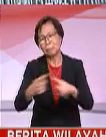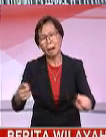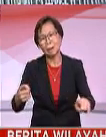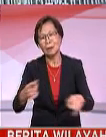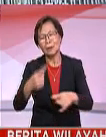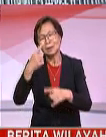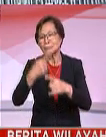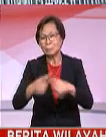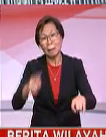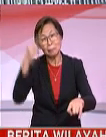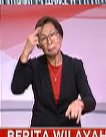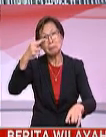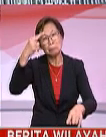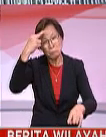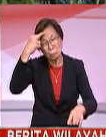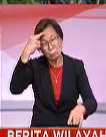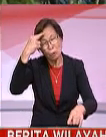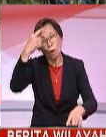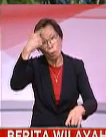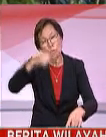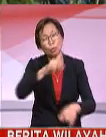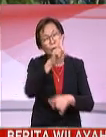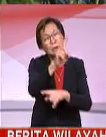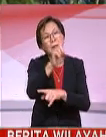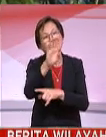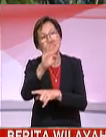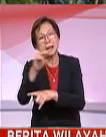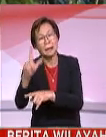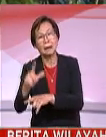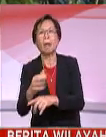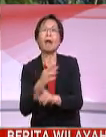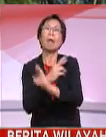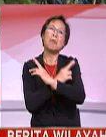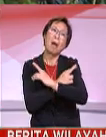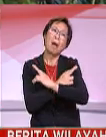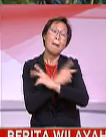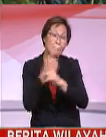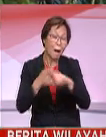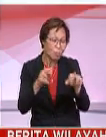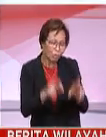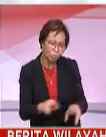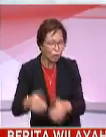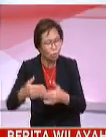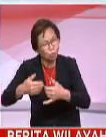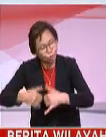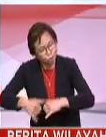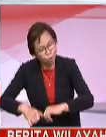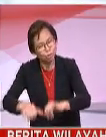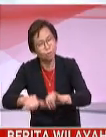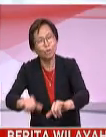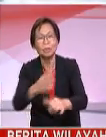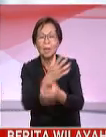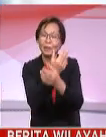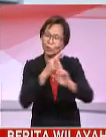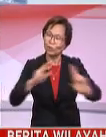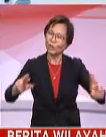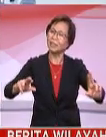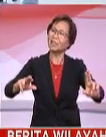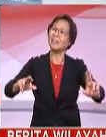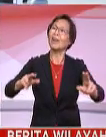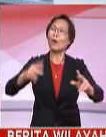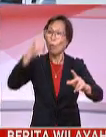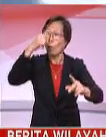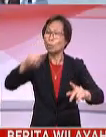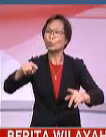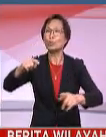untuk DBKK berpeluk tubuh, sebaliknya perancangan terus berjalan sebagai persediaan menerima semula kehadiran